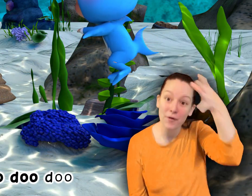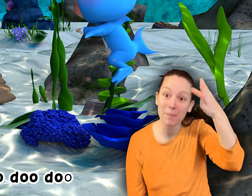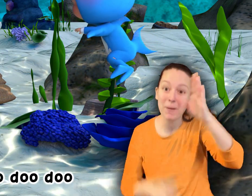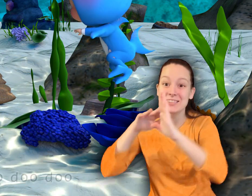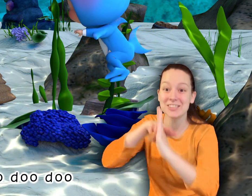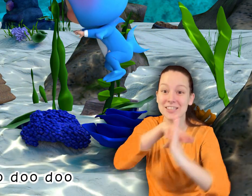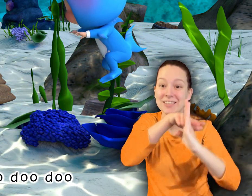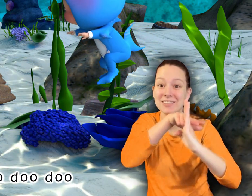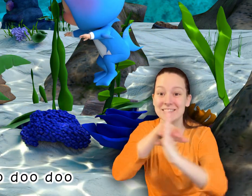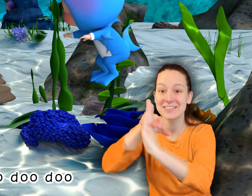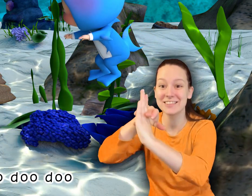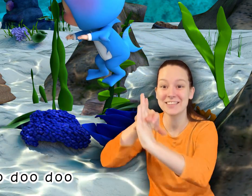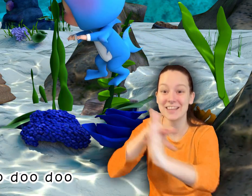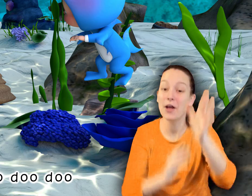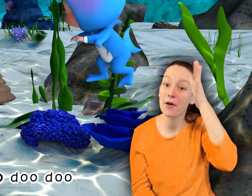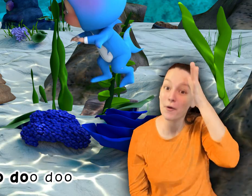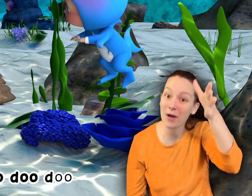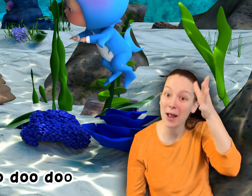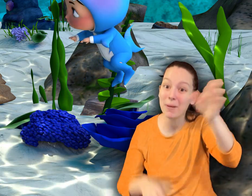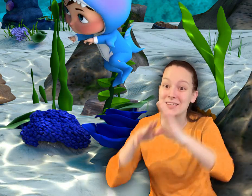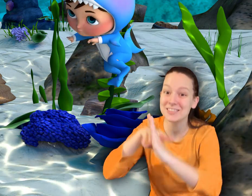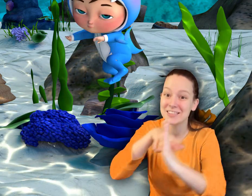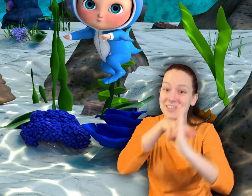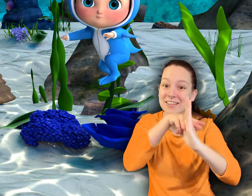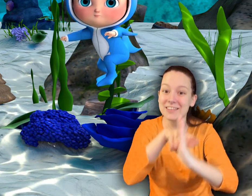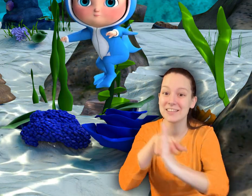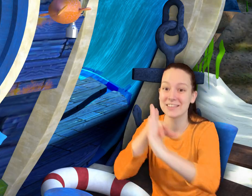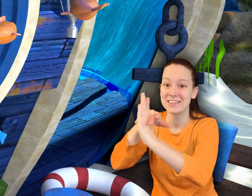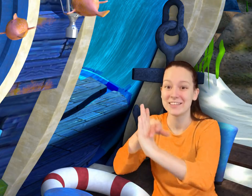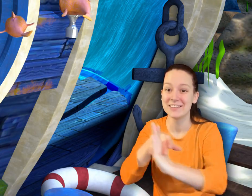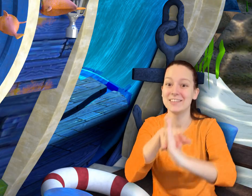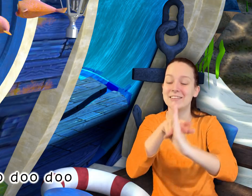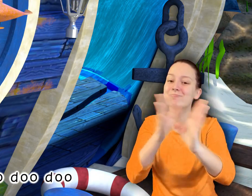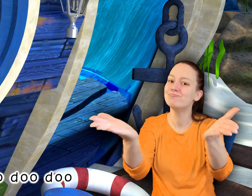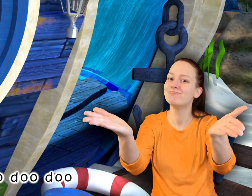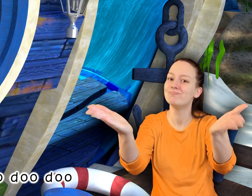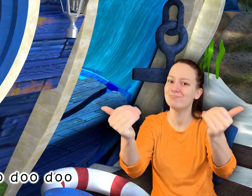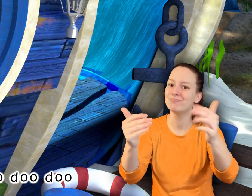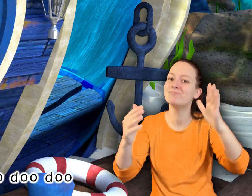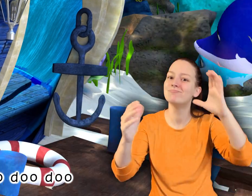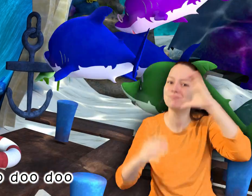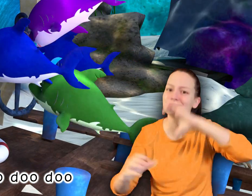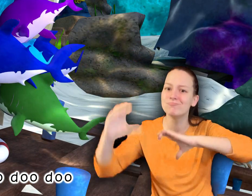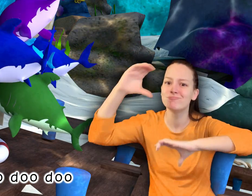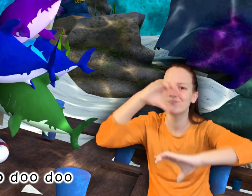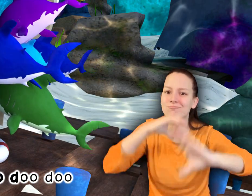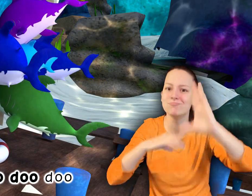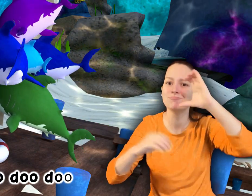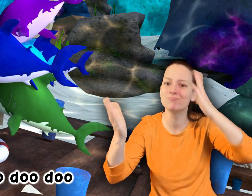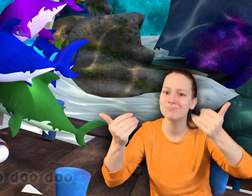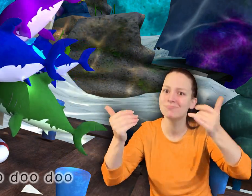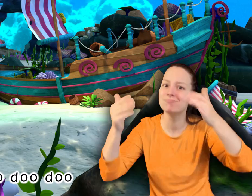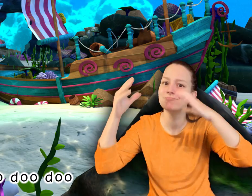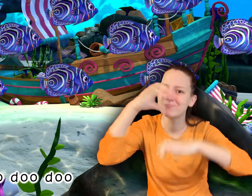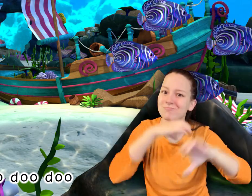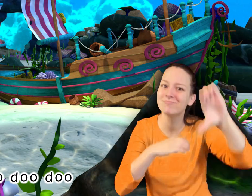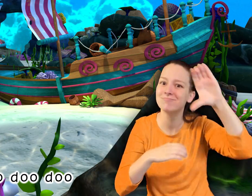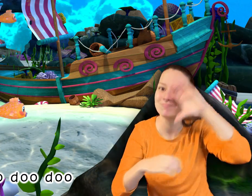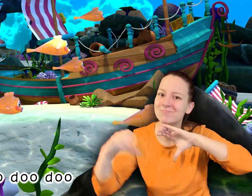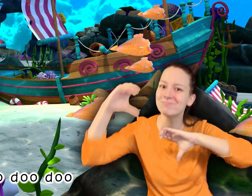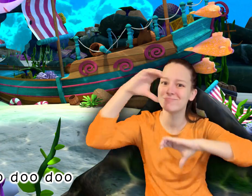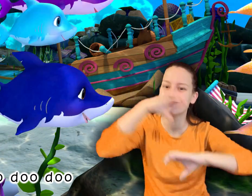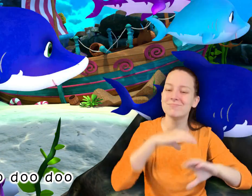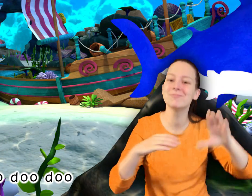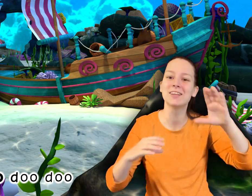doo doo do do grandpa shark do doo doo doo doo do grandpa shark Let's Go Hunt do do do do let's go